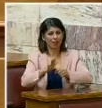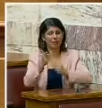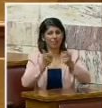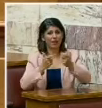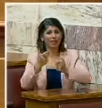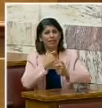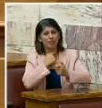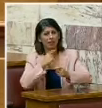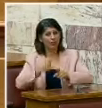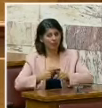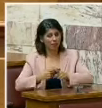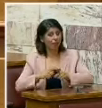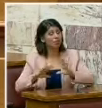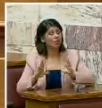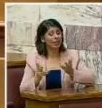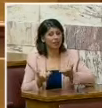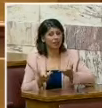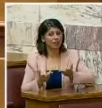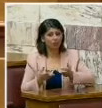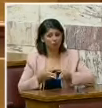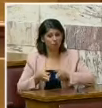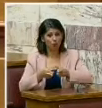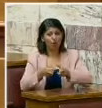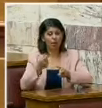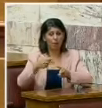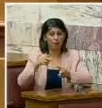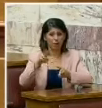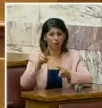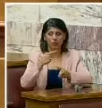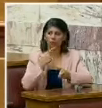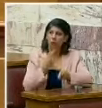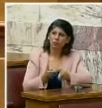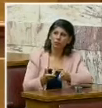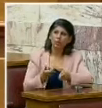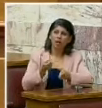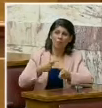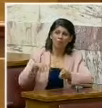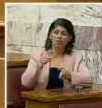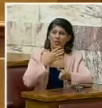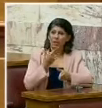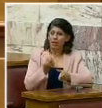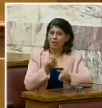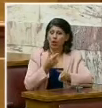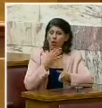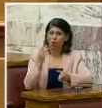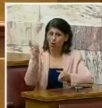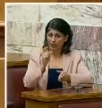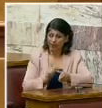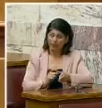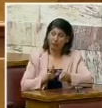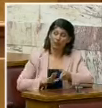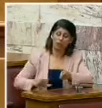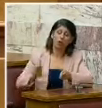χώρας? Και γιατί η πορεία των επιτοκίων, μα θα μου πείτε, αυξήθηκαν λίγο λόγω Ιταλίας και αυξήθηκαν παντού? Ναι, αλλά η